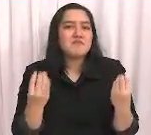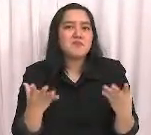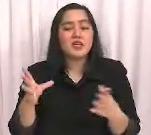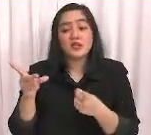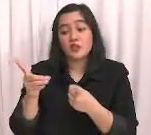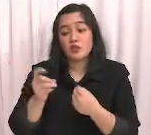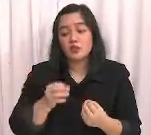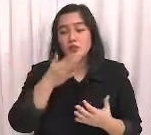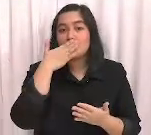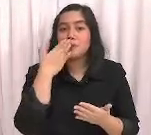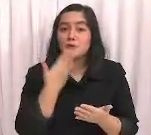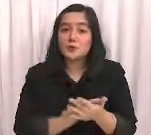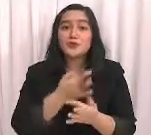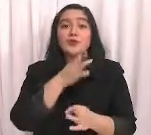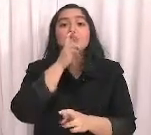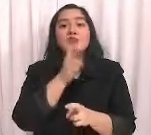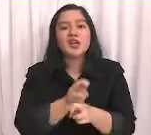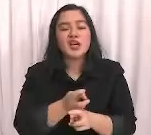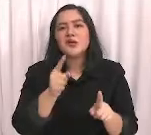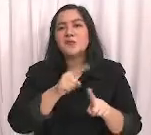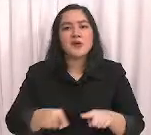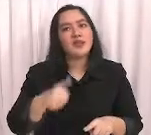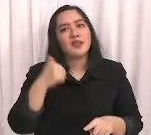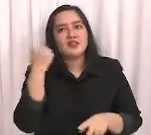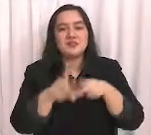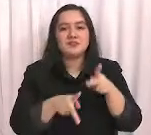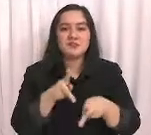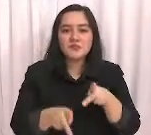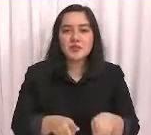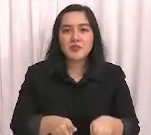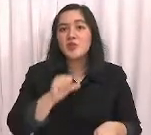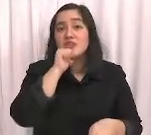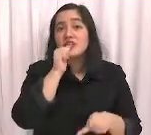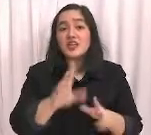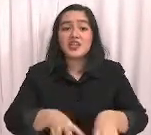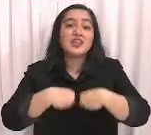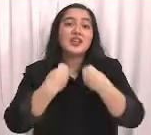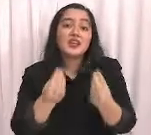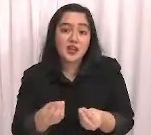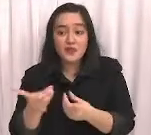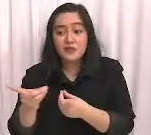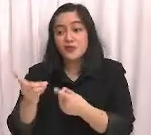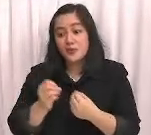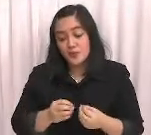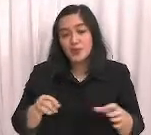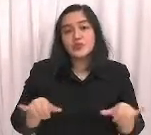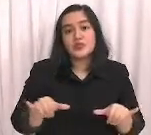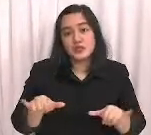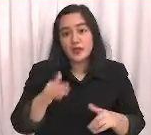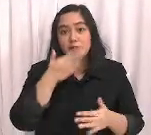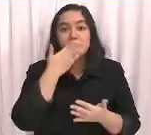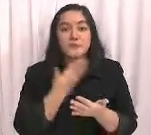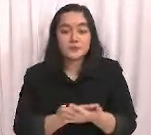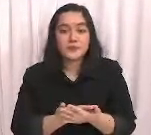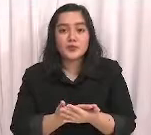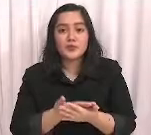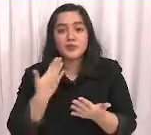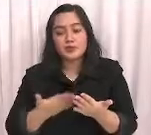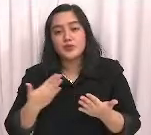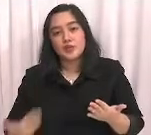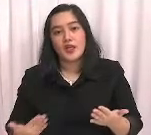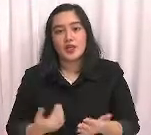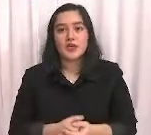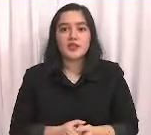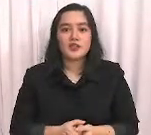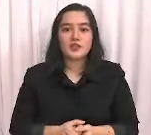ng tama pero ang ganti sa kanya ay masama pa rin. You see, you understand that? nagsasabi ka ng totoo,